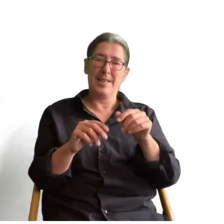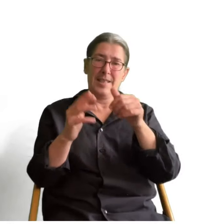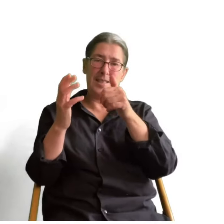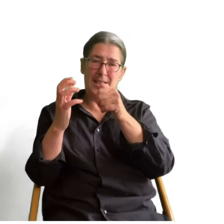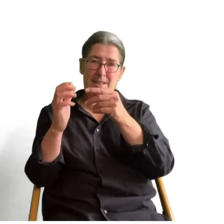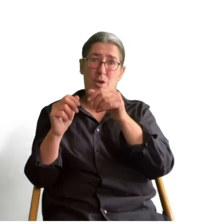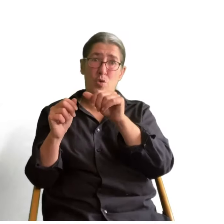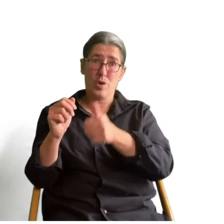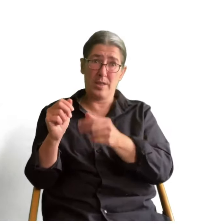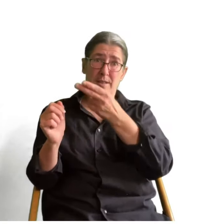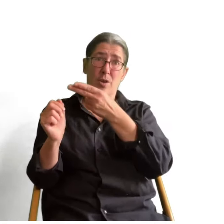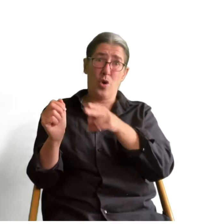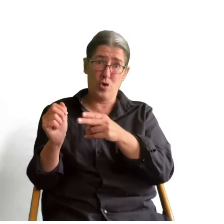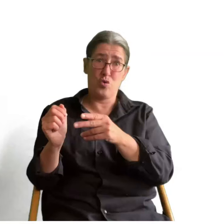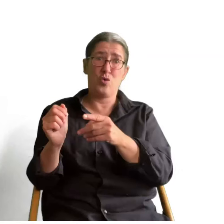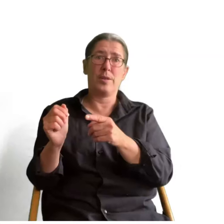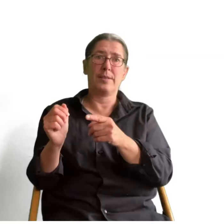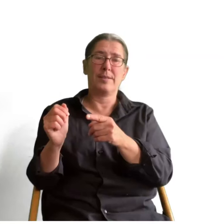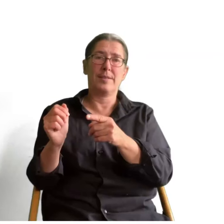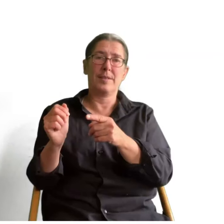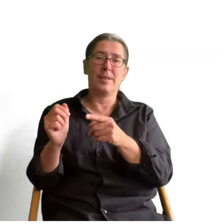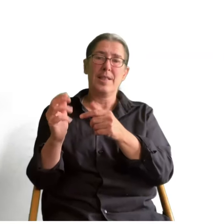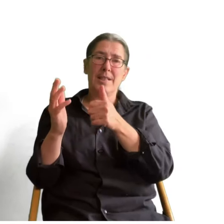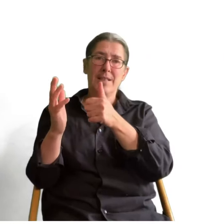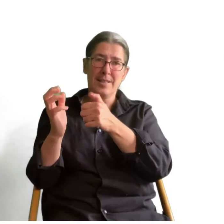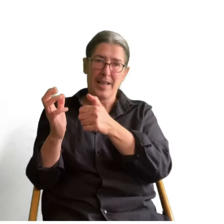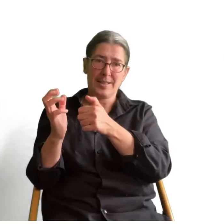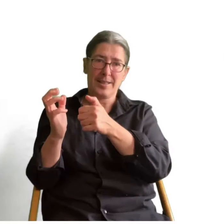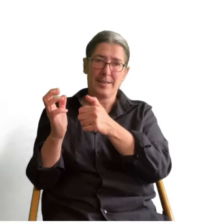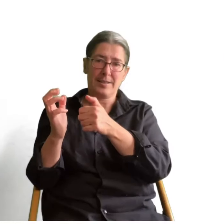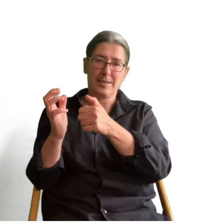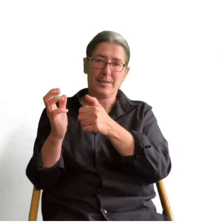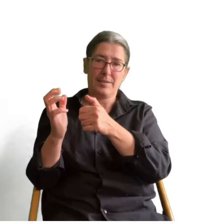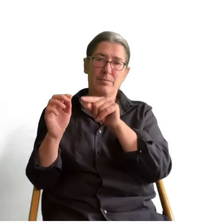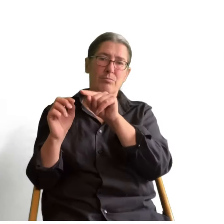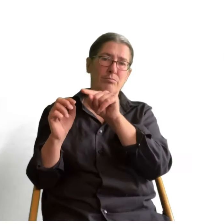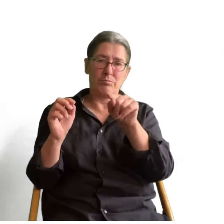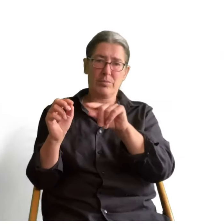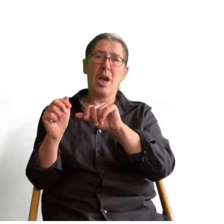60 Hundertstel Euro, die 60